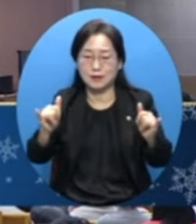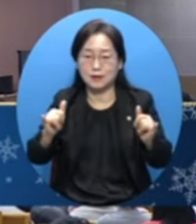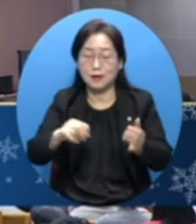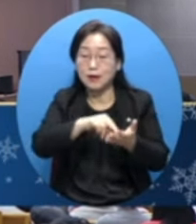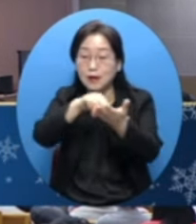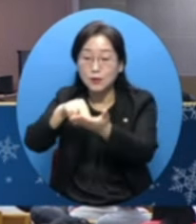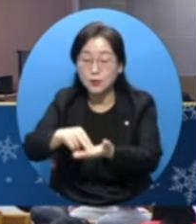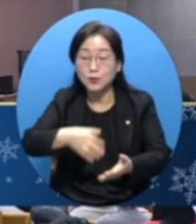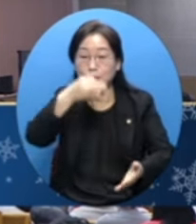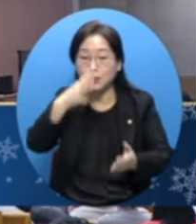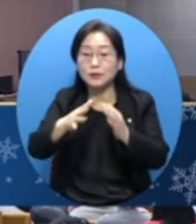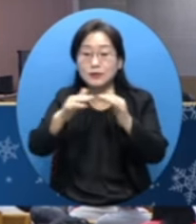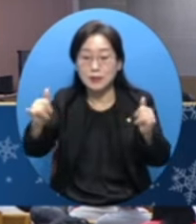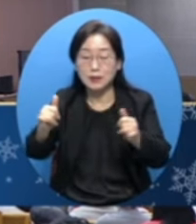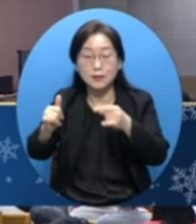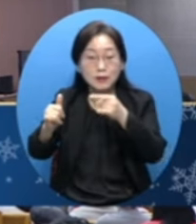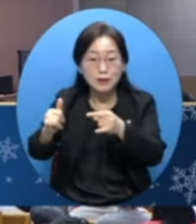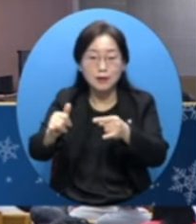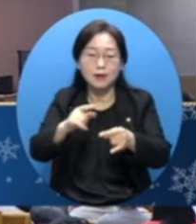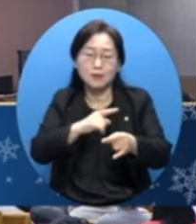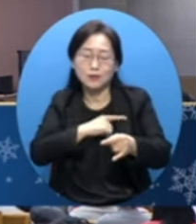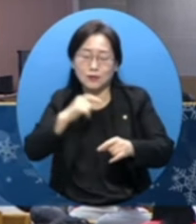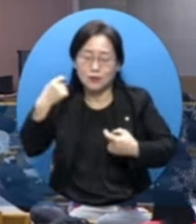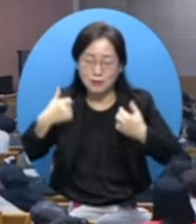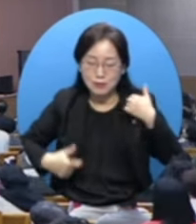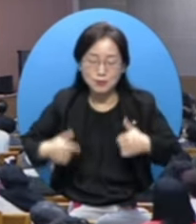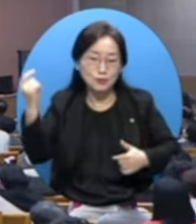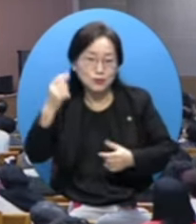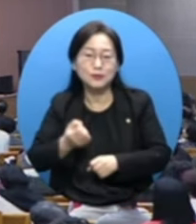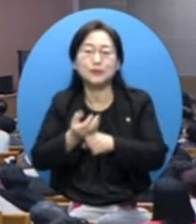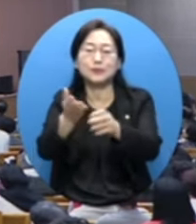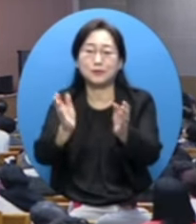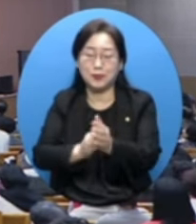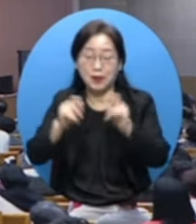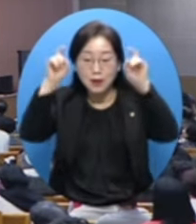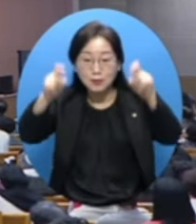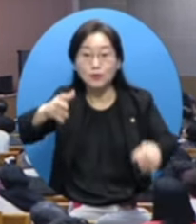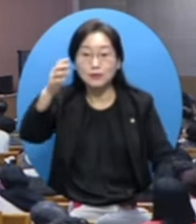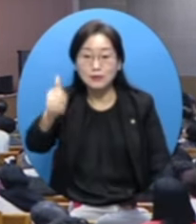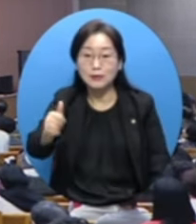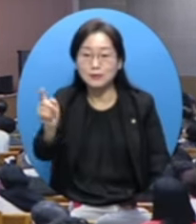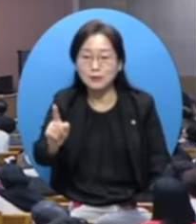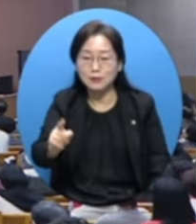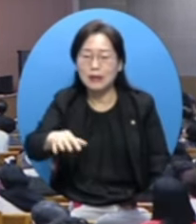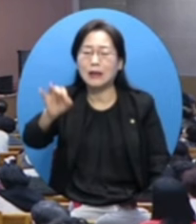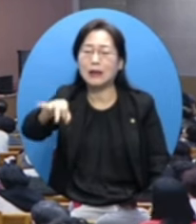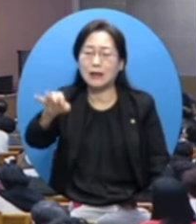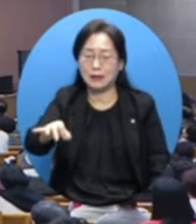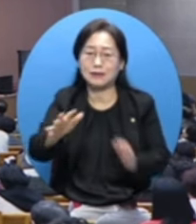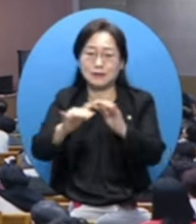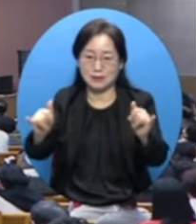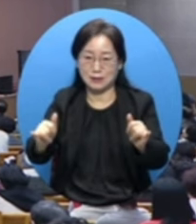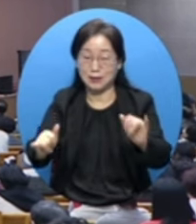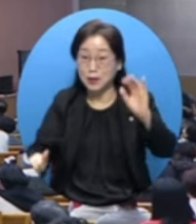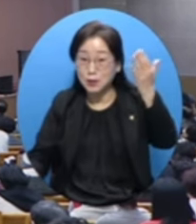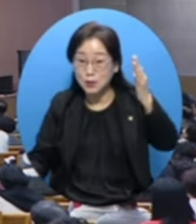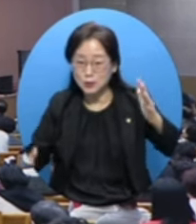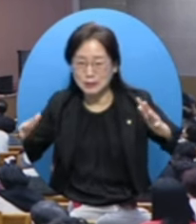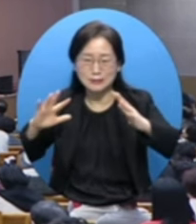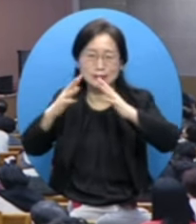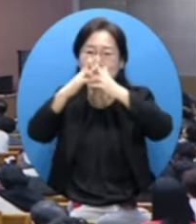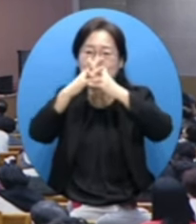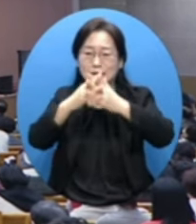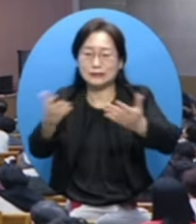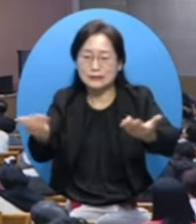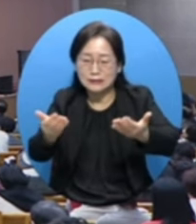인생에게 먼저 기쁜 소식이 전해진 것입니다 당시 목자는 천한 직업이었습니다 요즘 막노 동자와 같은